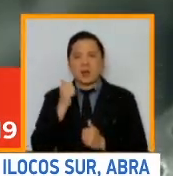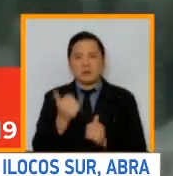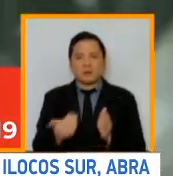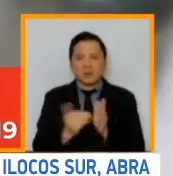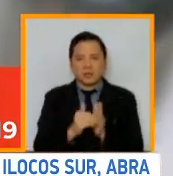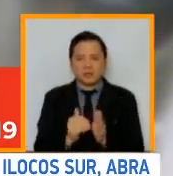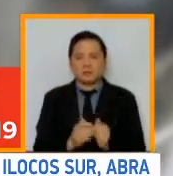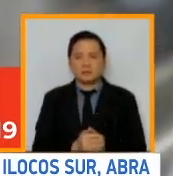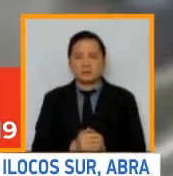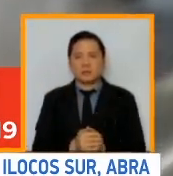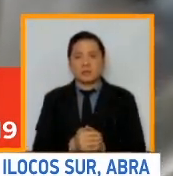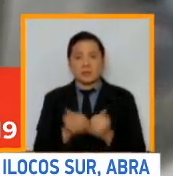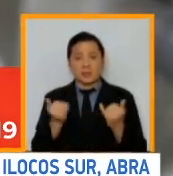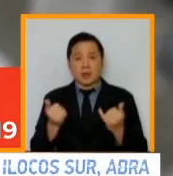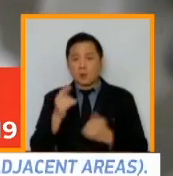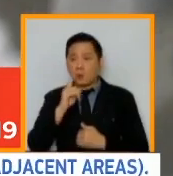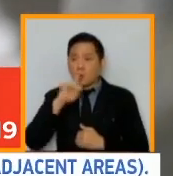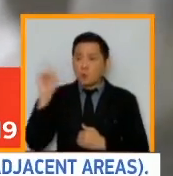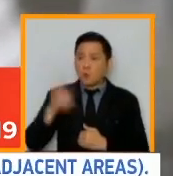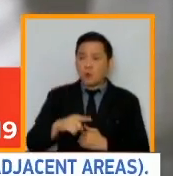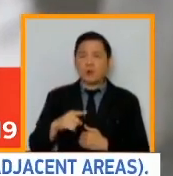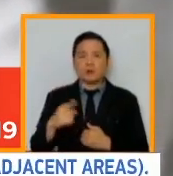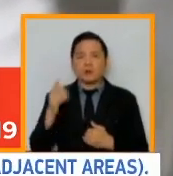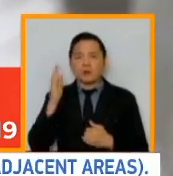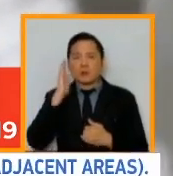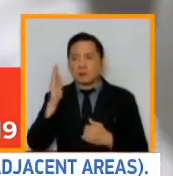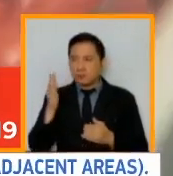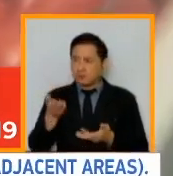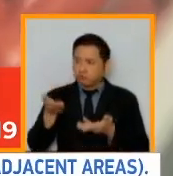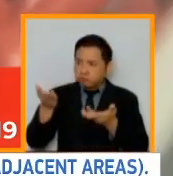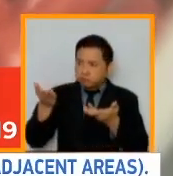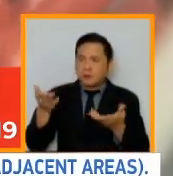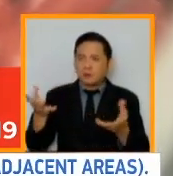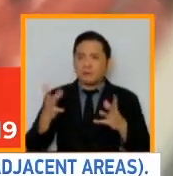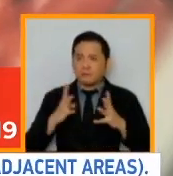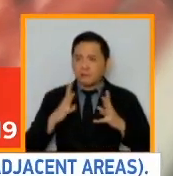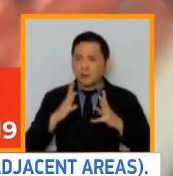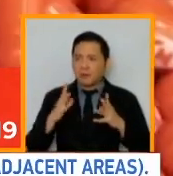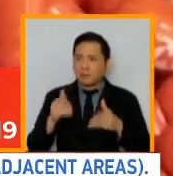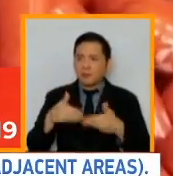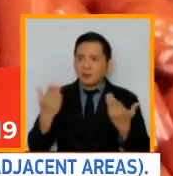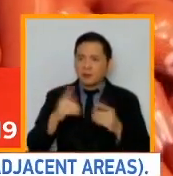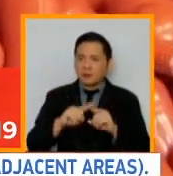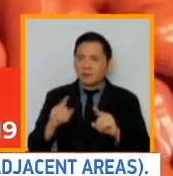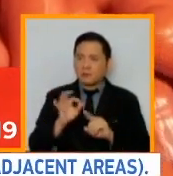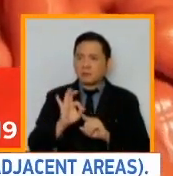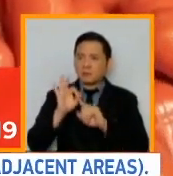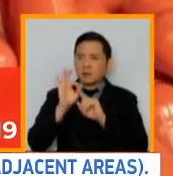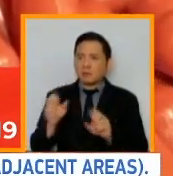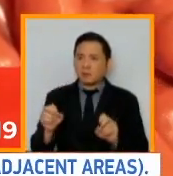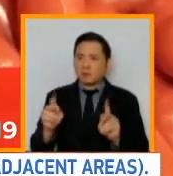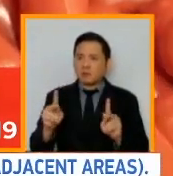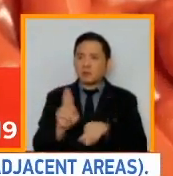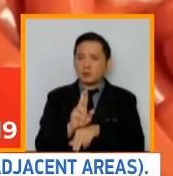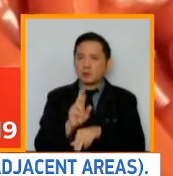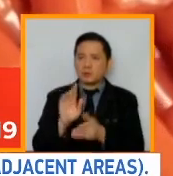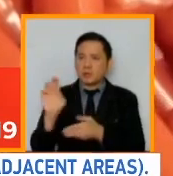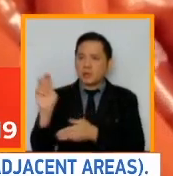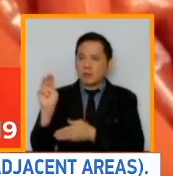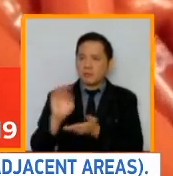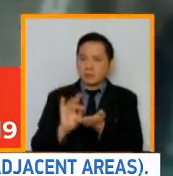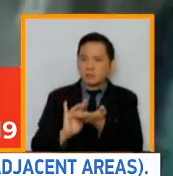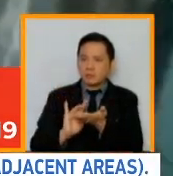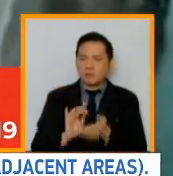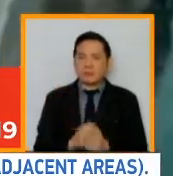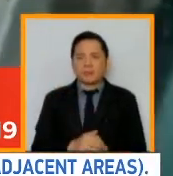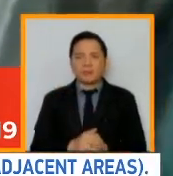ng mga developmental drug ang mga ospital na may compassionate special permit gaya ng molnupiravir. Kahapon, dumating na sa bansa